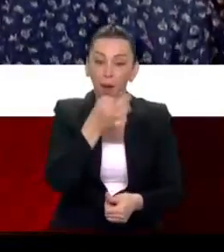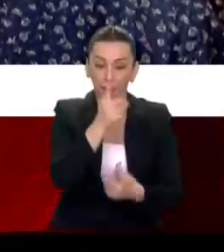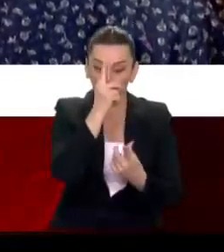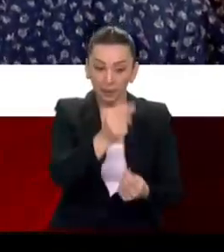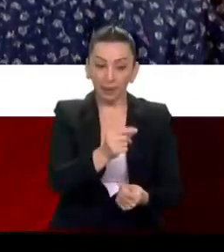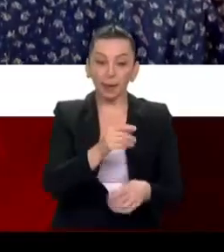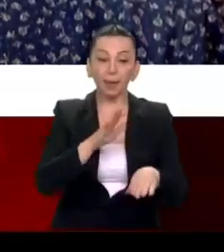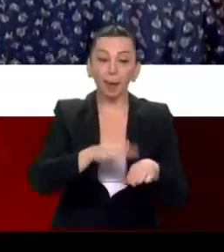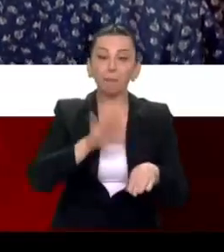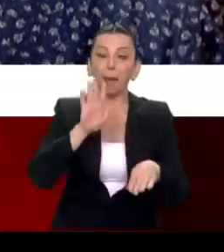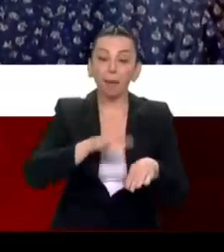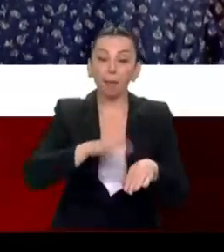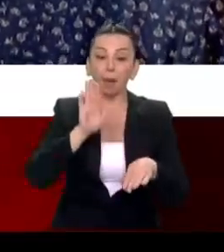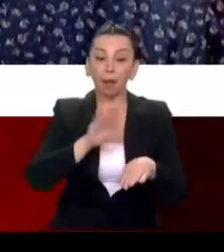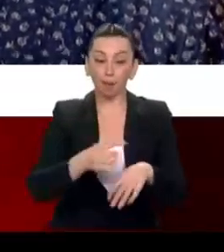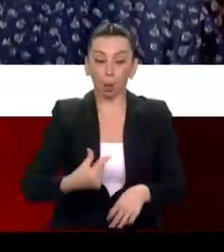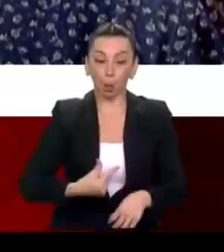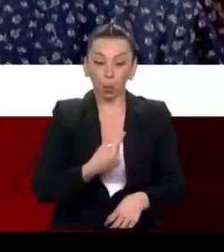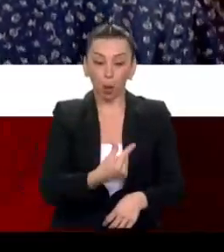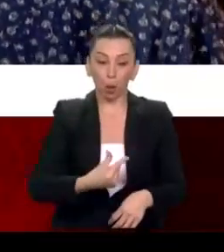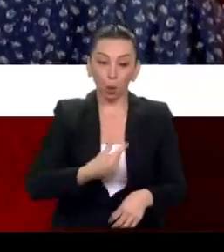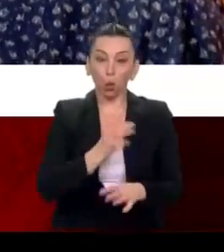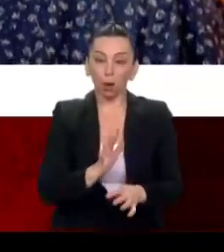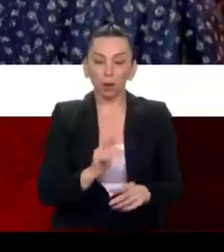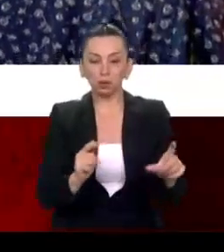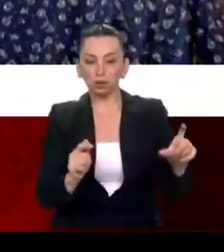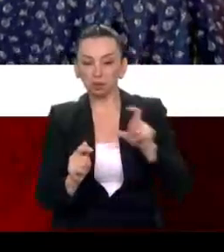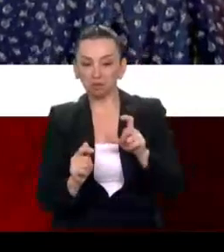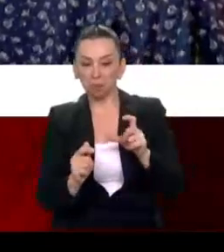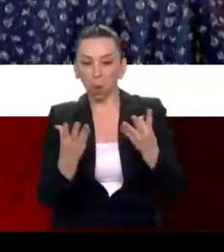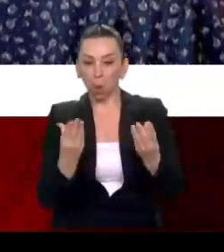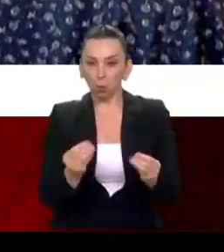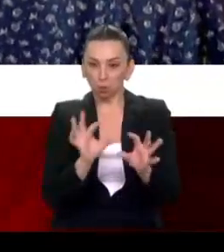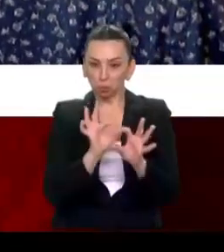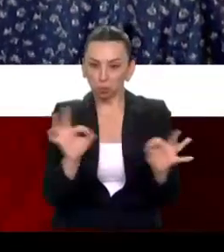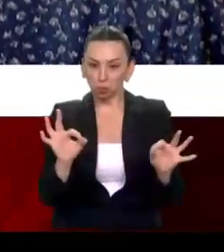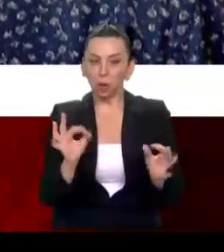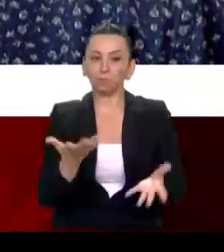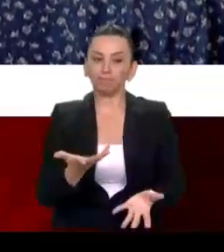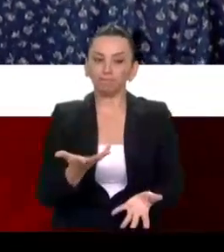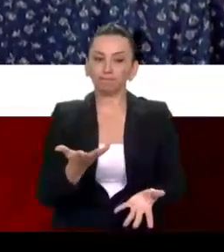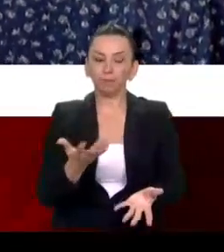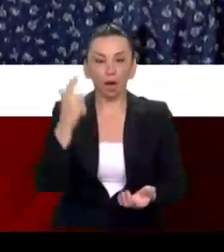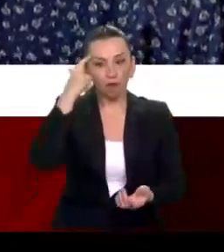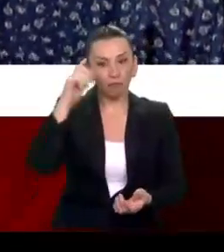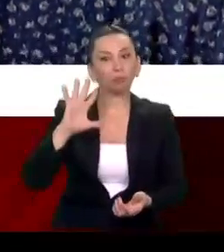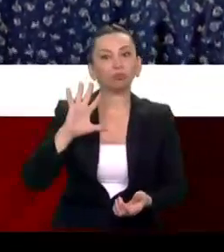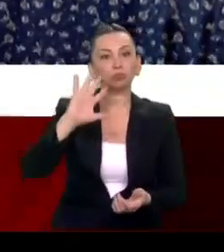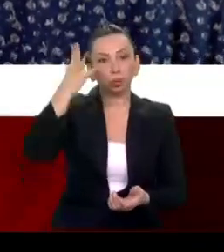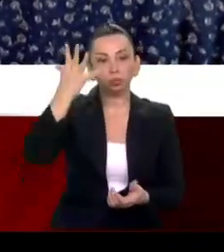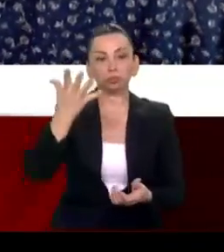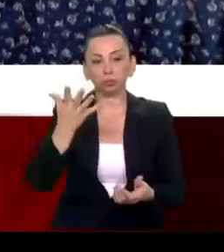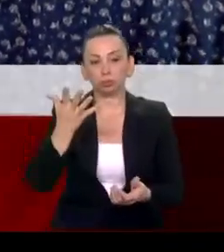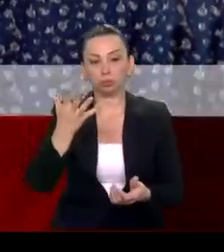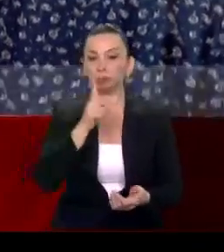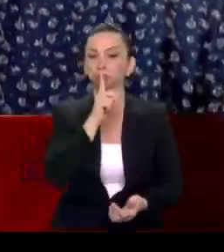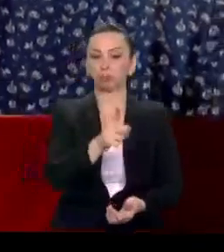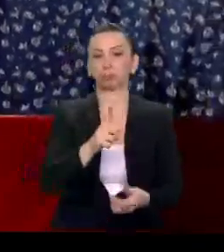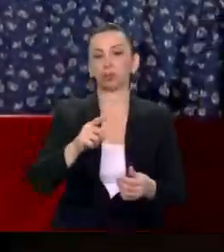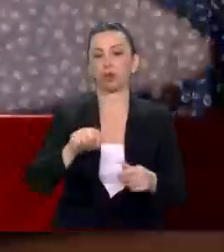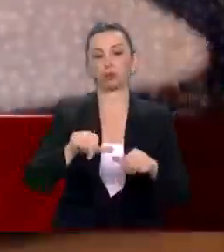uyarır bunlardan cevap alamadığı zaman artık boğazına kadar gelir ve hemen boşalmaya